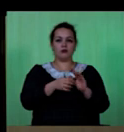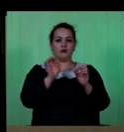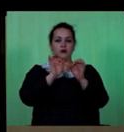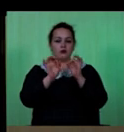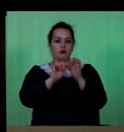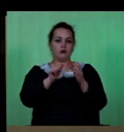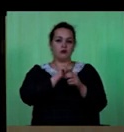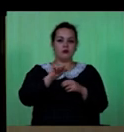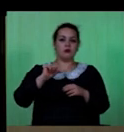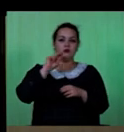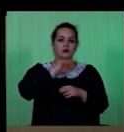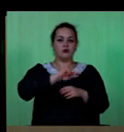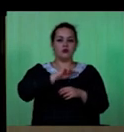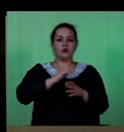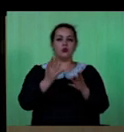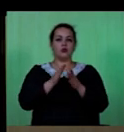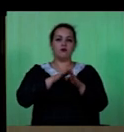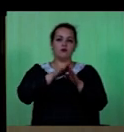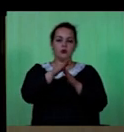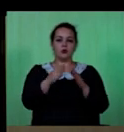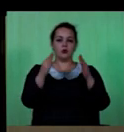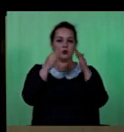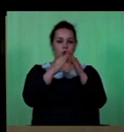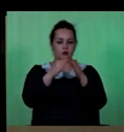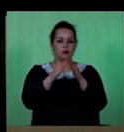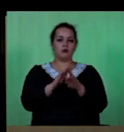Проверим самостоятельную работу, которую вы выполнили дома.